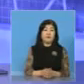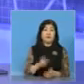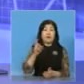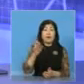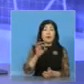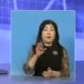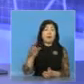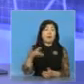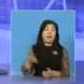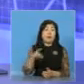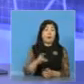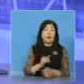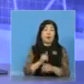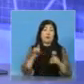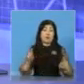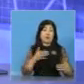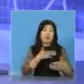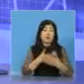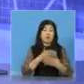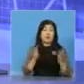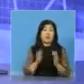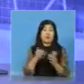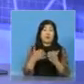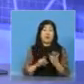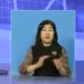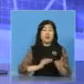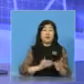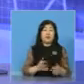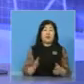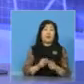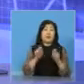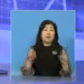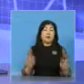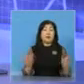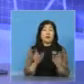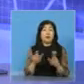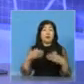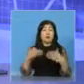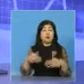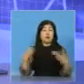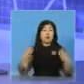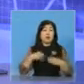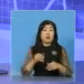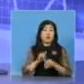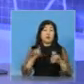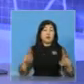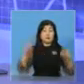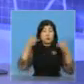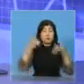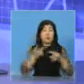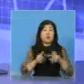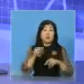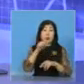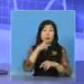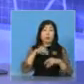Хабдинском районе активно развивается малое и среднее предпринимательство. Жители открывают магазины, шьют одежду и разводят скот. Только в этом году